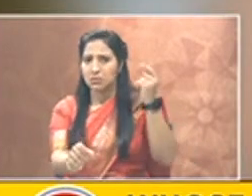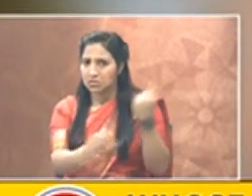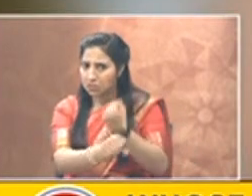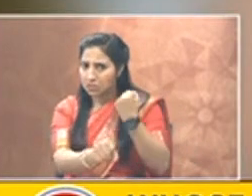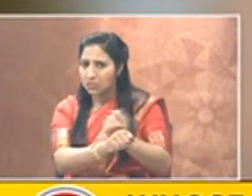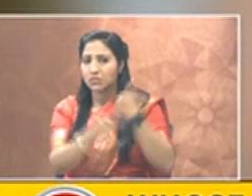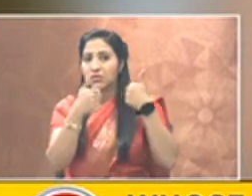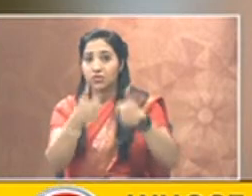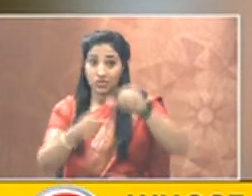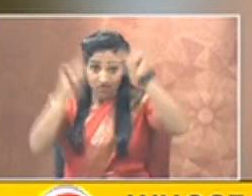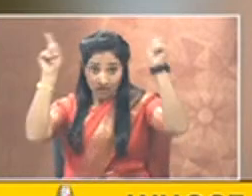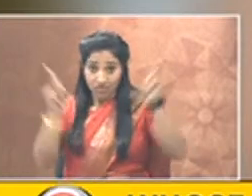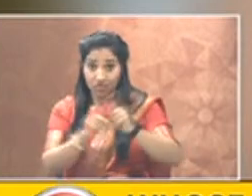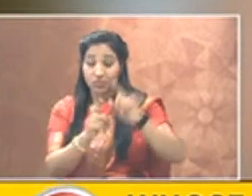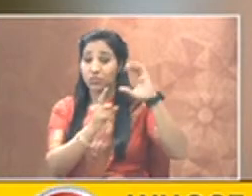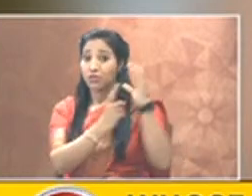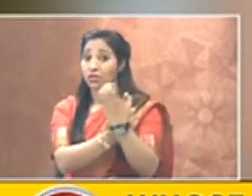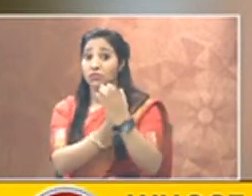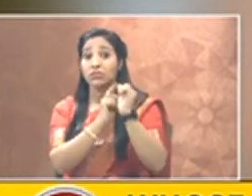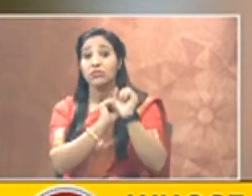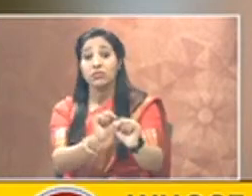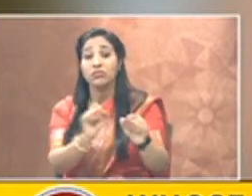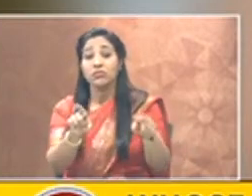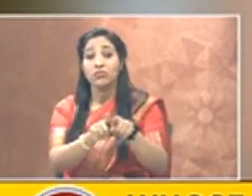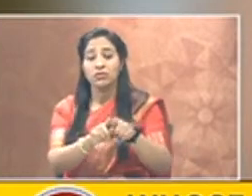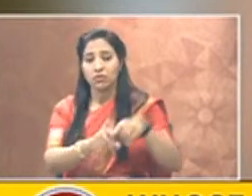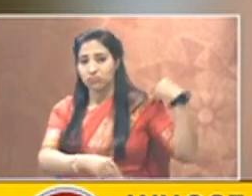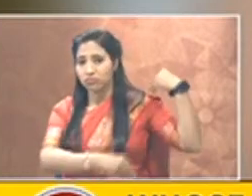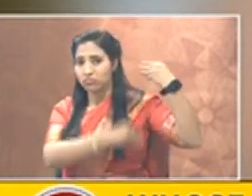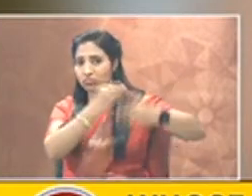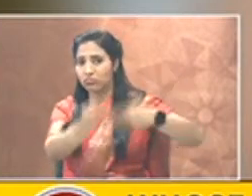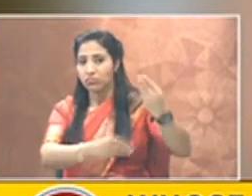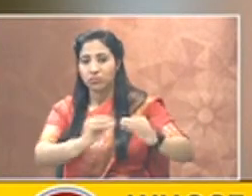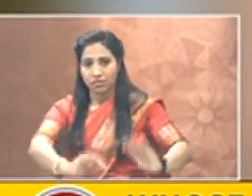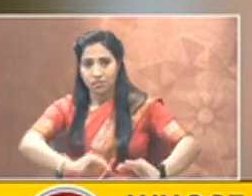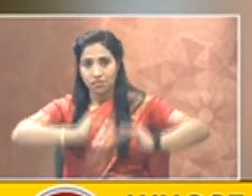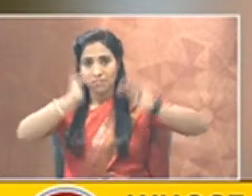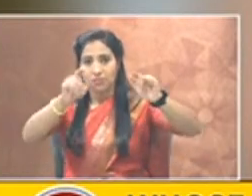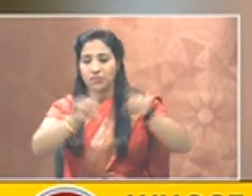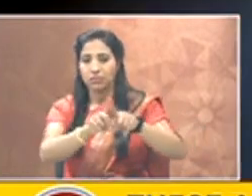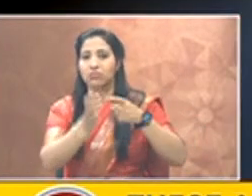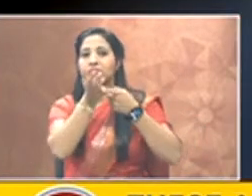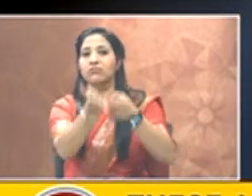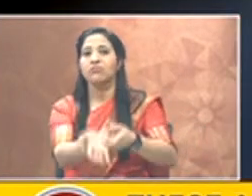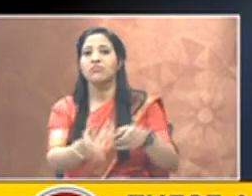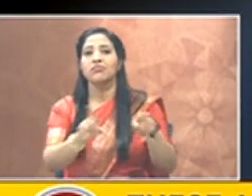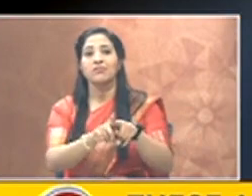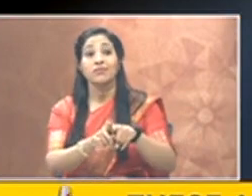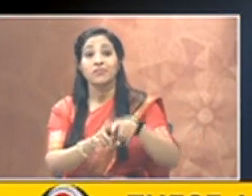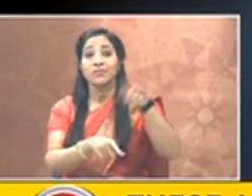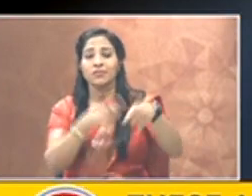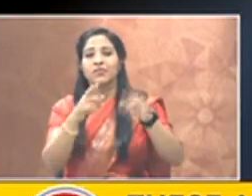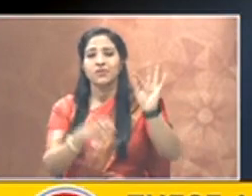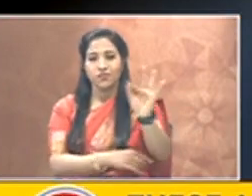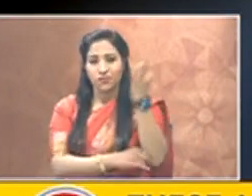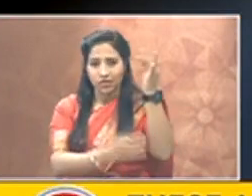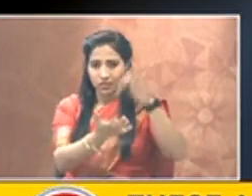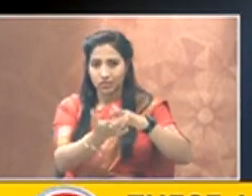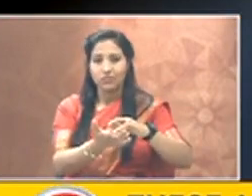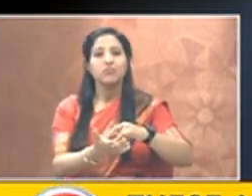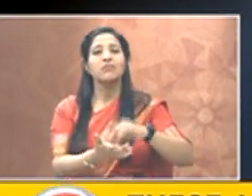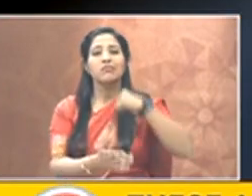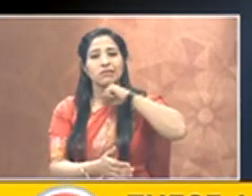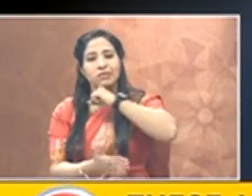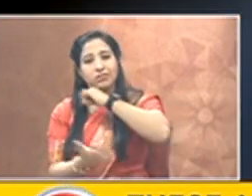से भारतीय संस्कृति और विरासत को नई ऊंचाई मिल रही है। इनमें फ्रांस,